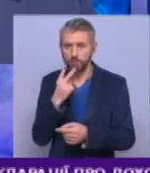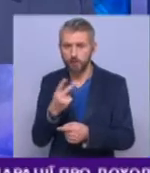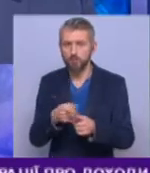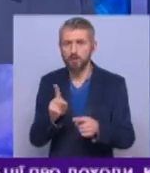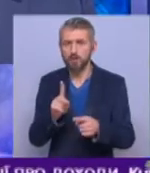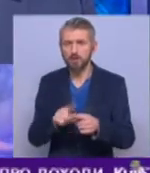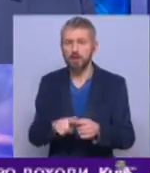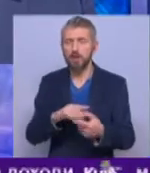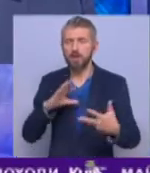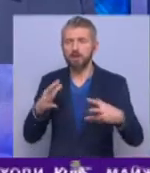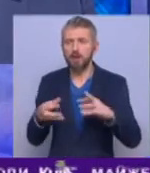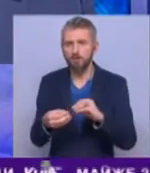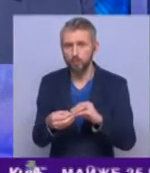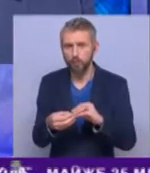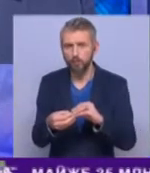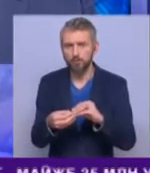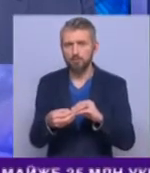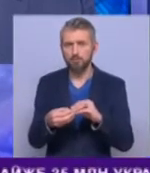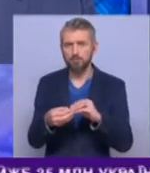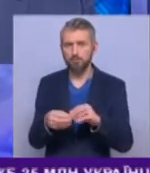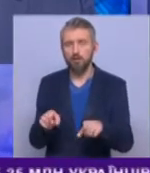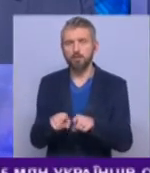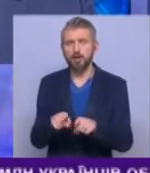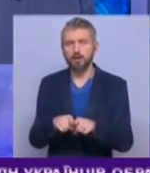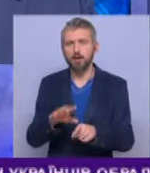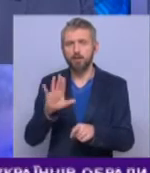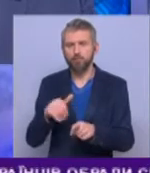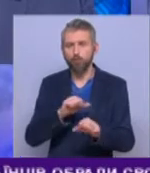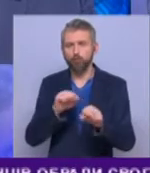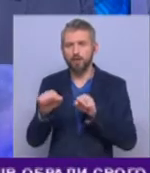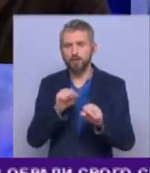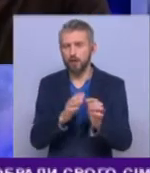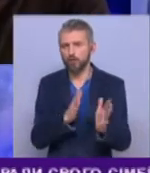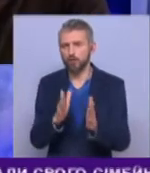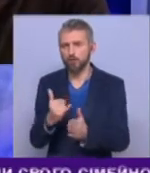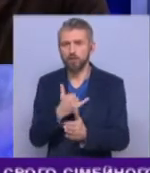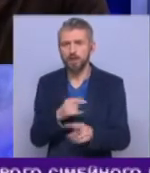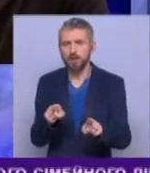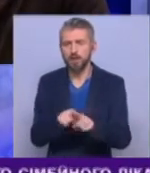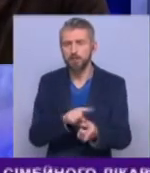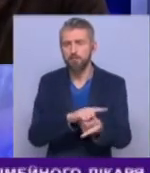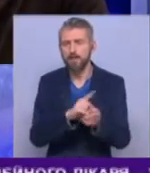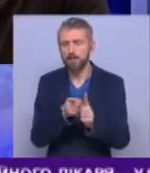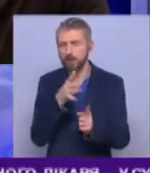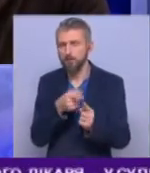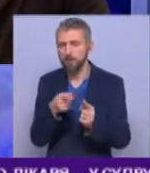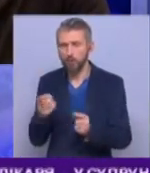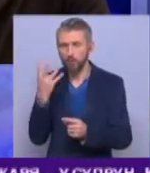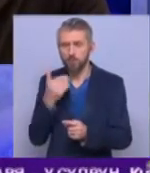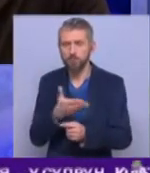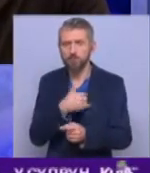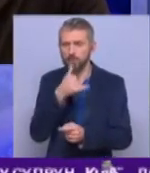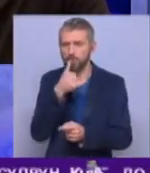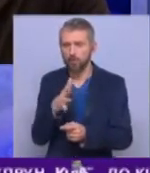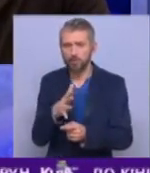Це наслідок такий посттоталітарного режиму. Тобто у нас такий перехідний період, коли ми не можемо